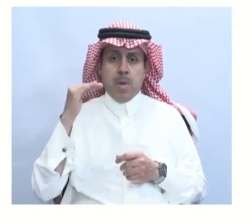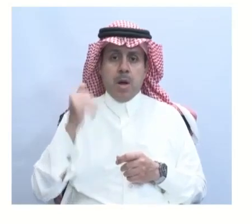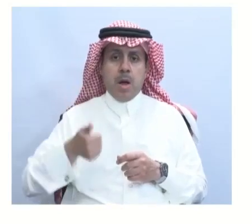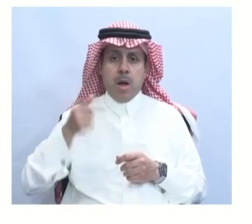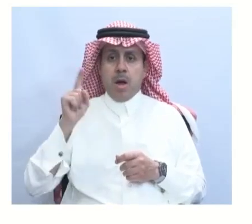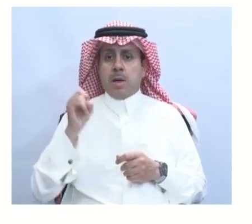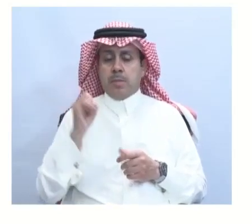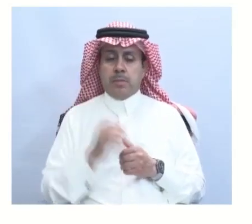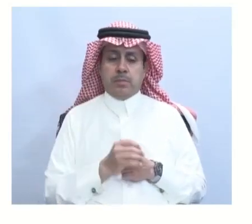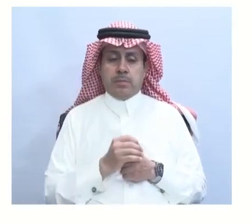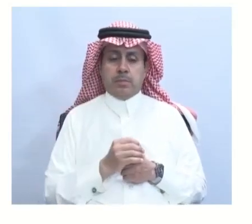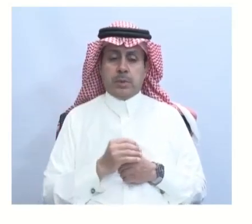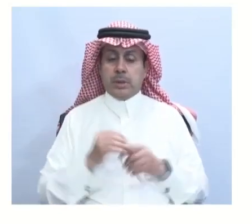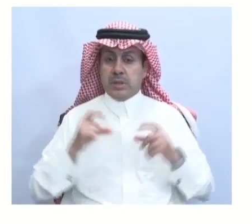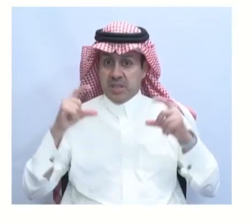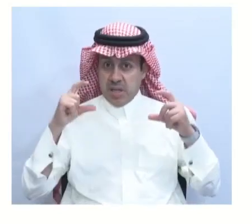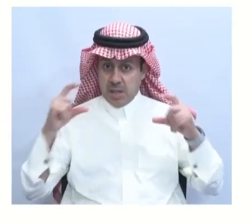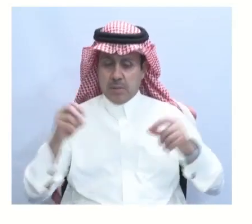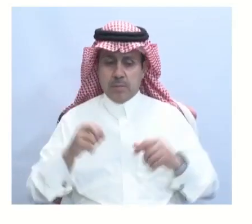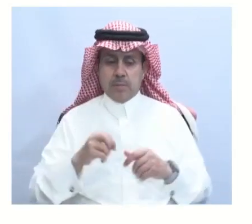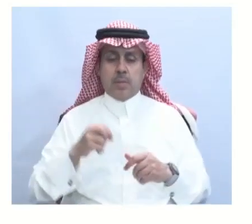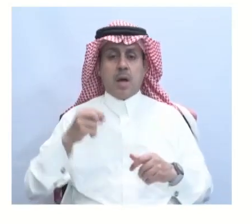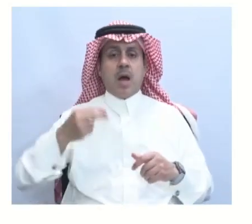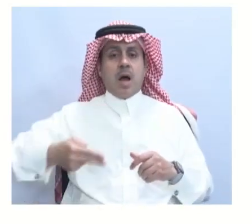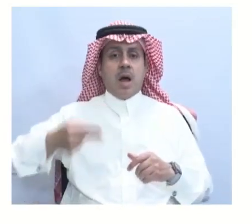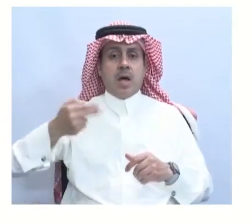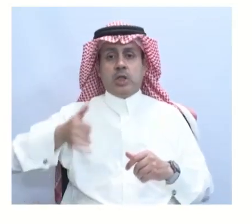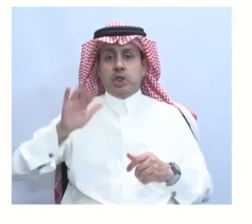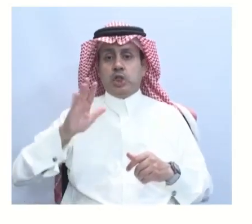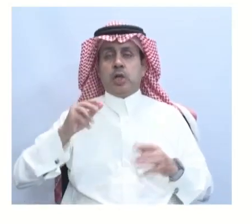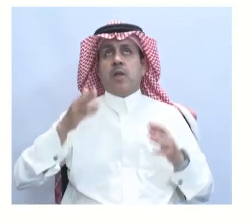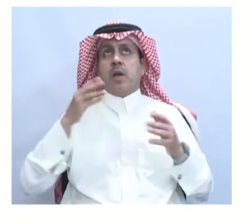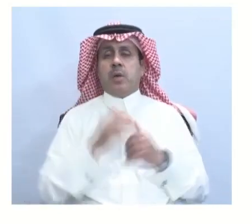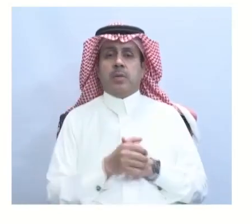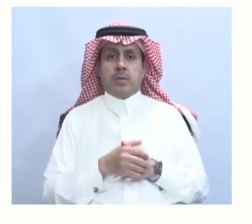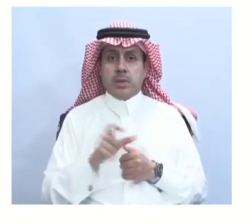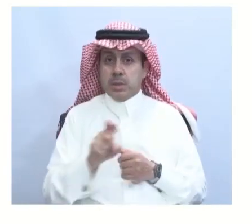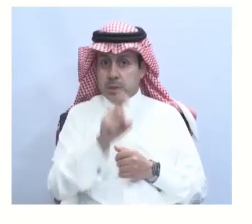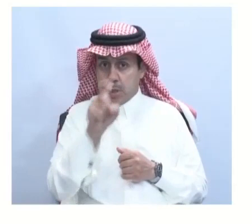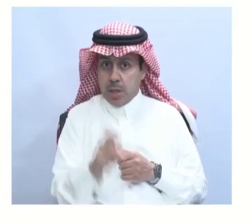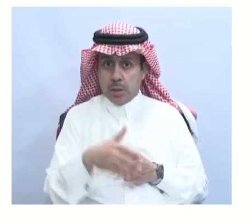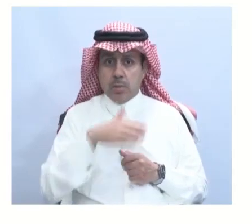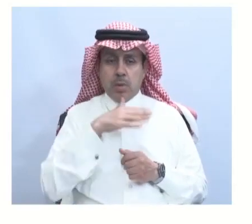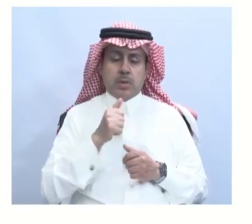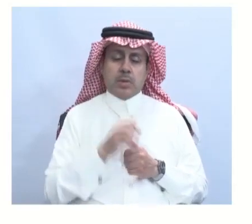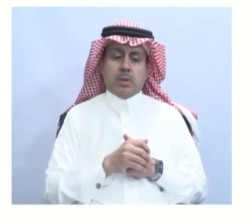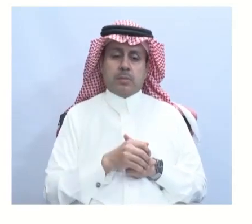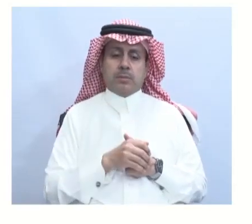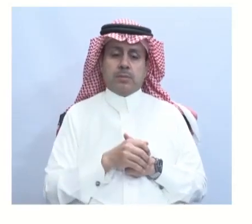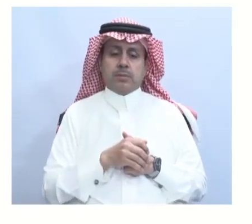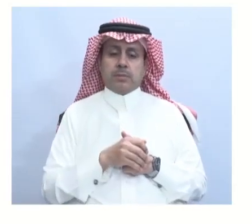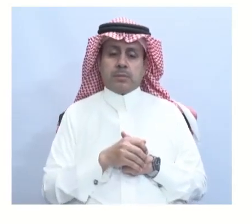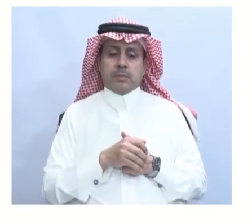لماذا يدل لذلك ان عائشه رضي الله عنها سالت رسول الله صلى الله عليه وسلم عن